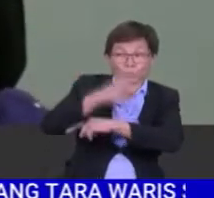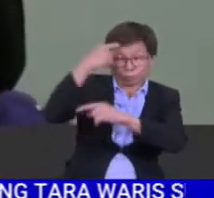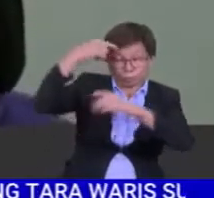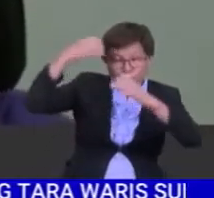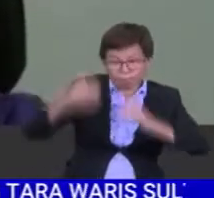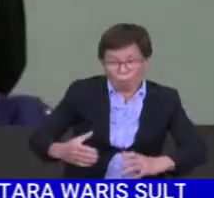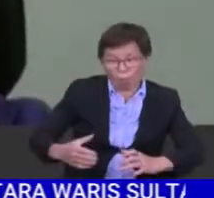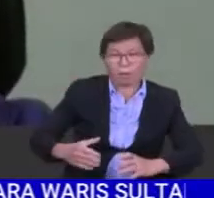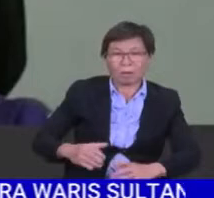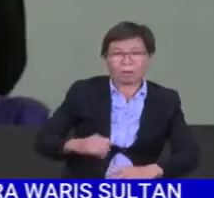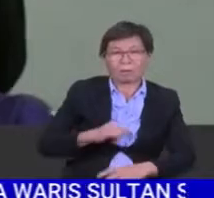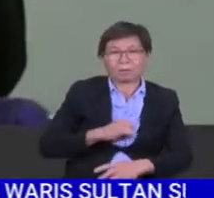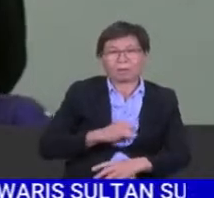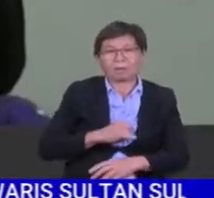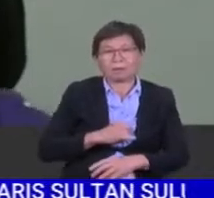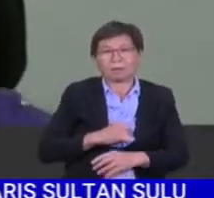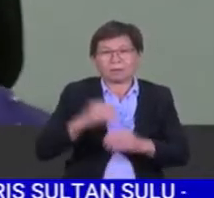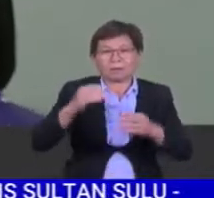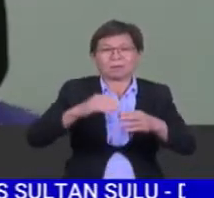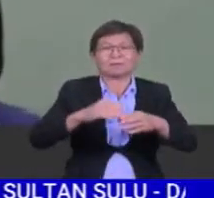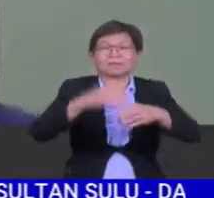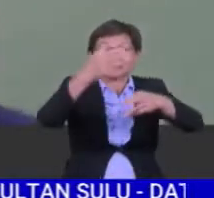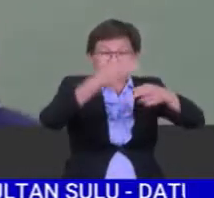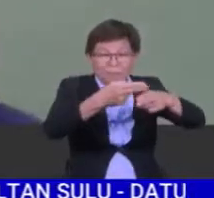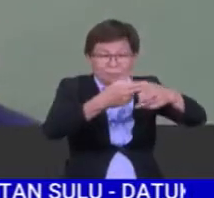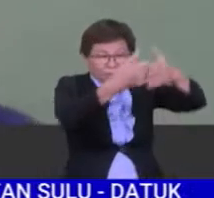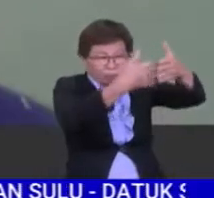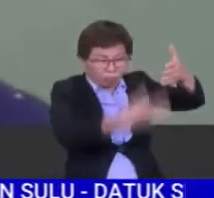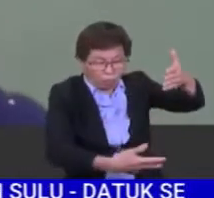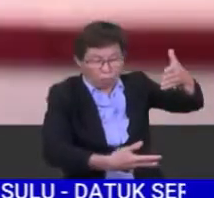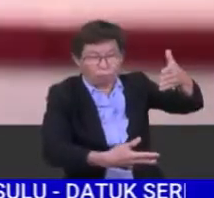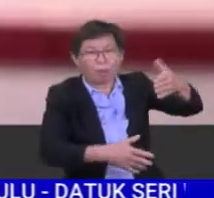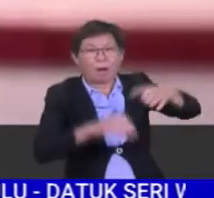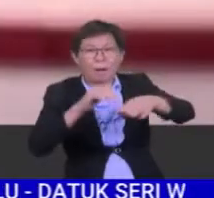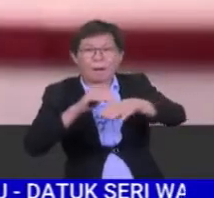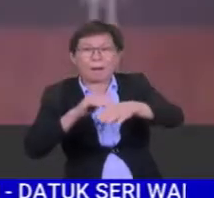know, reveal the really final list after 12 lah.